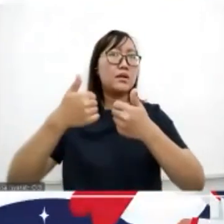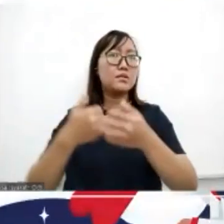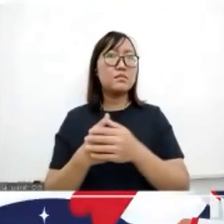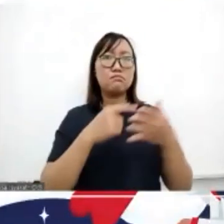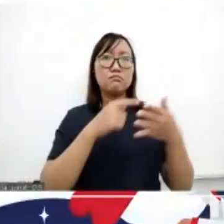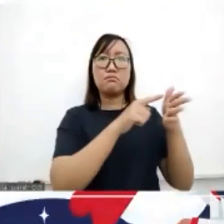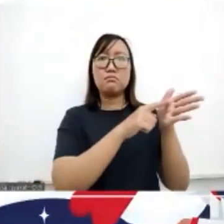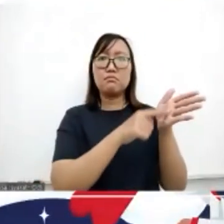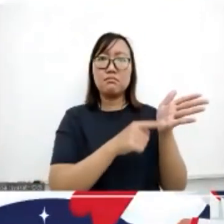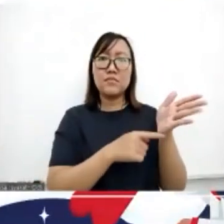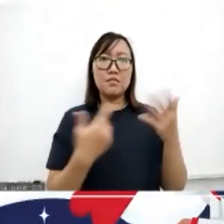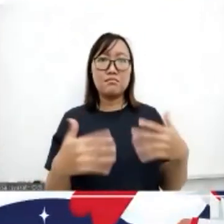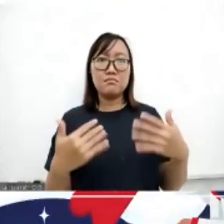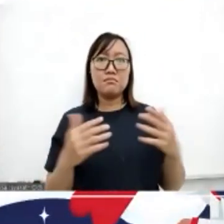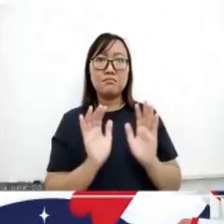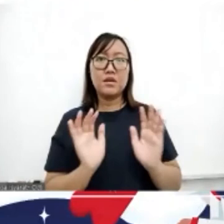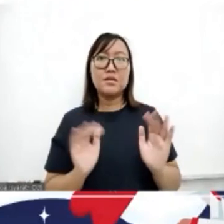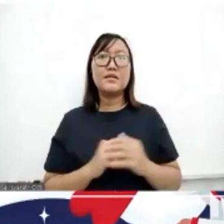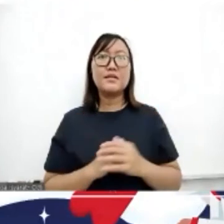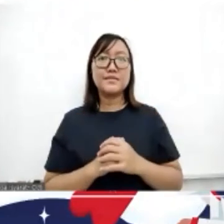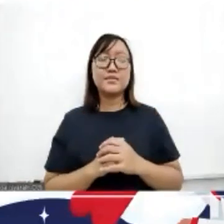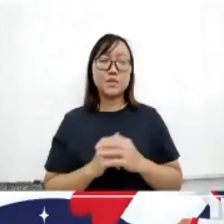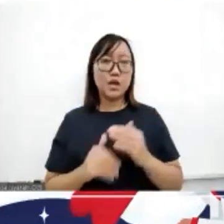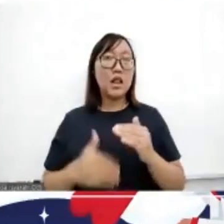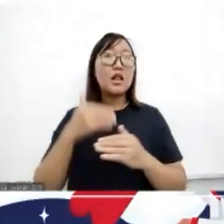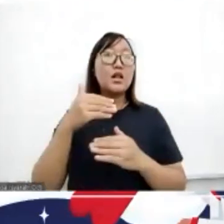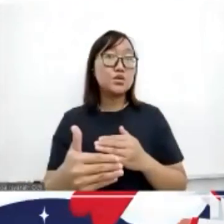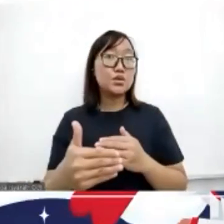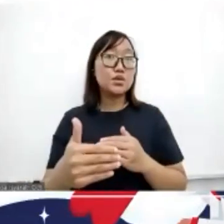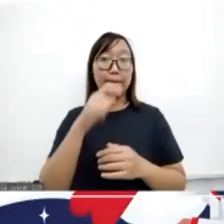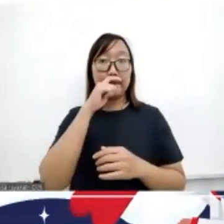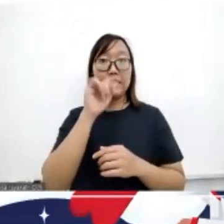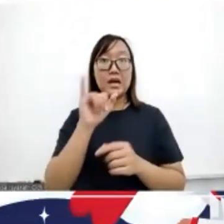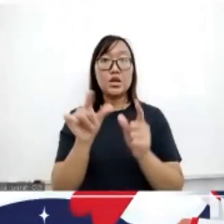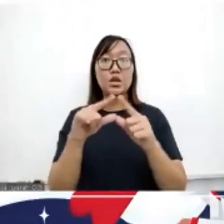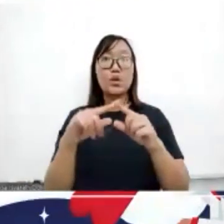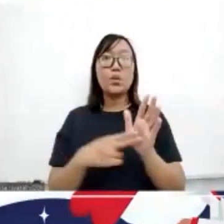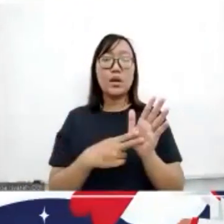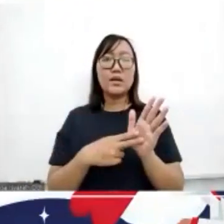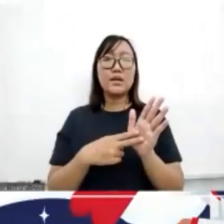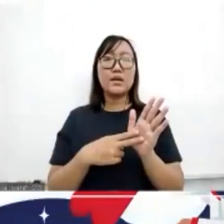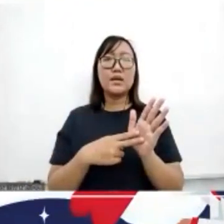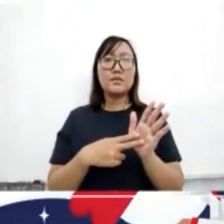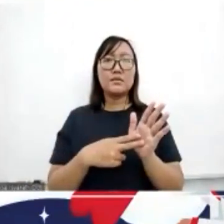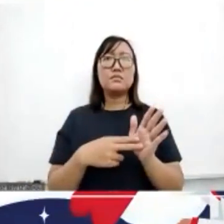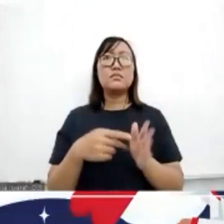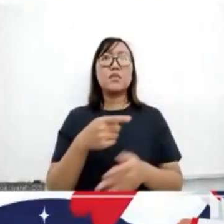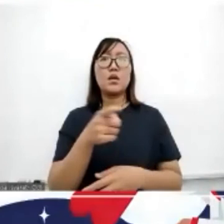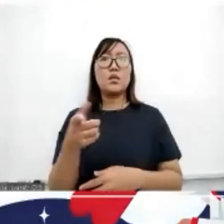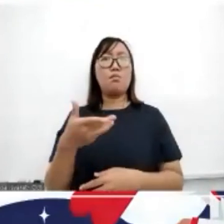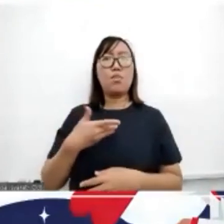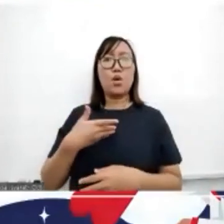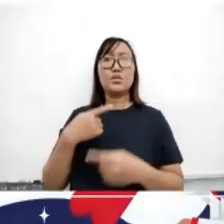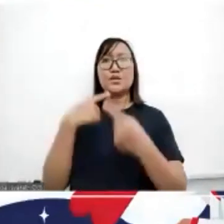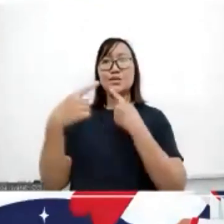Oke Nah selanjutnya silahkan Pak Iwan kayaknya nanti akan lebih banyak diskusi Taiwan punya